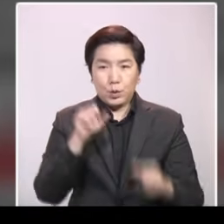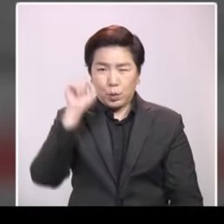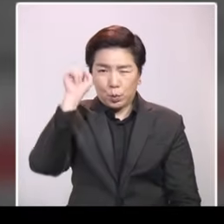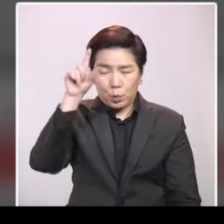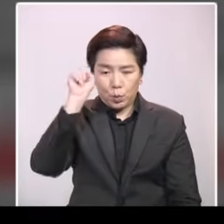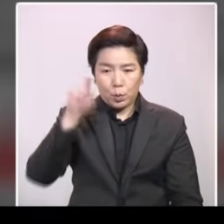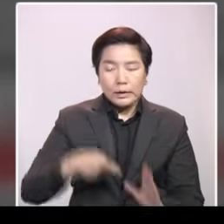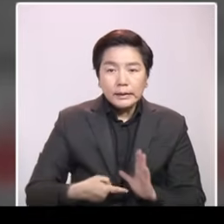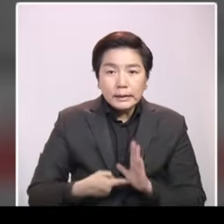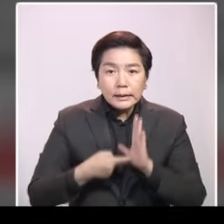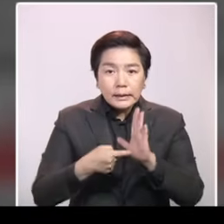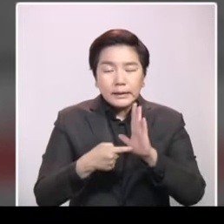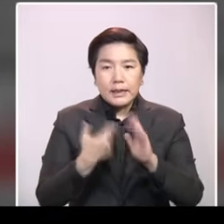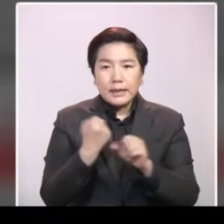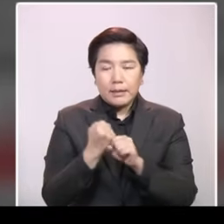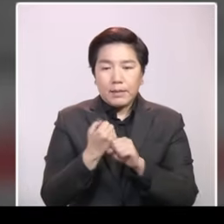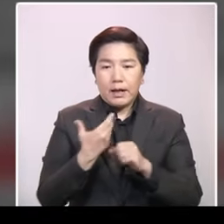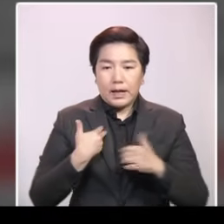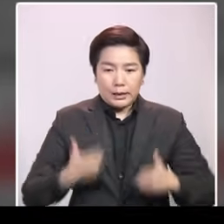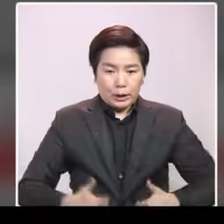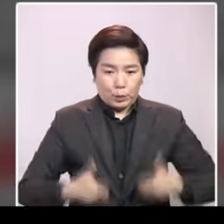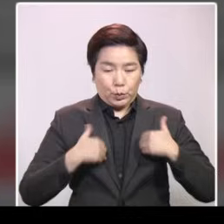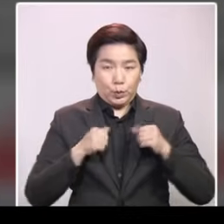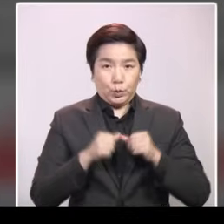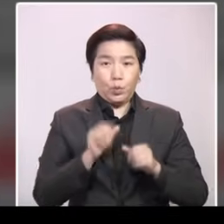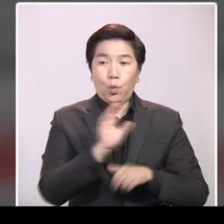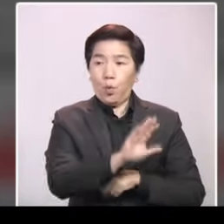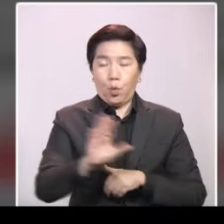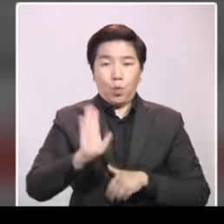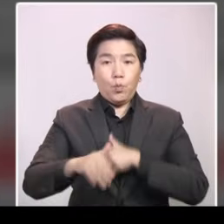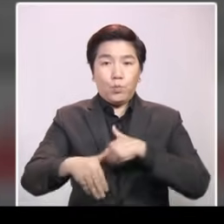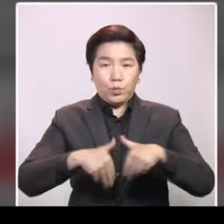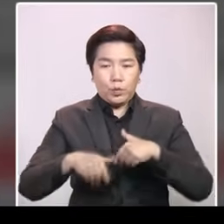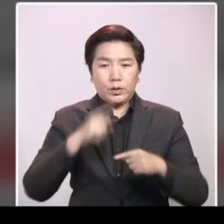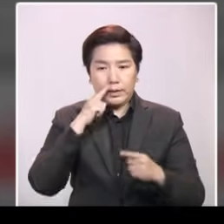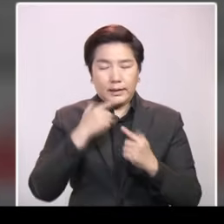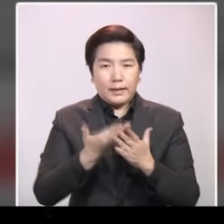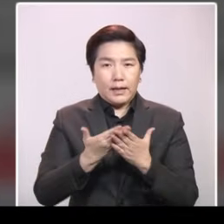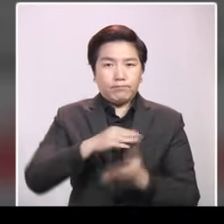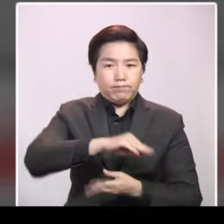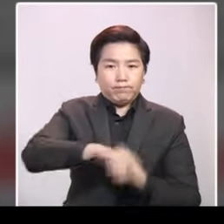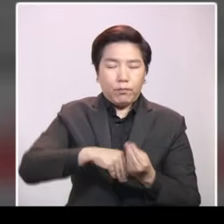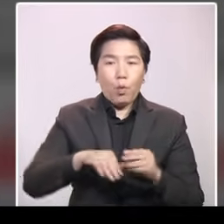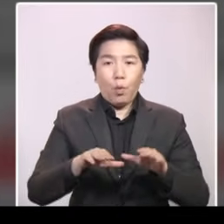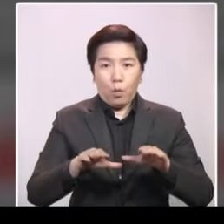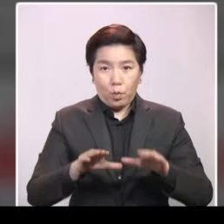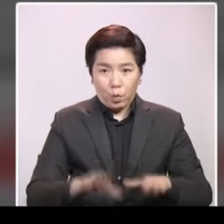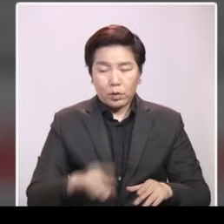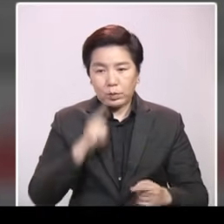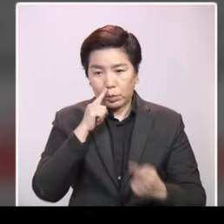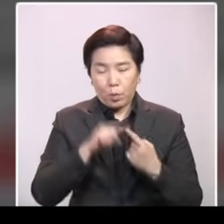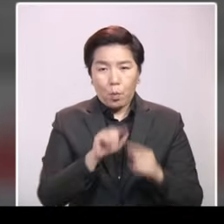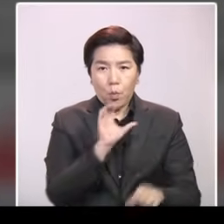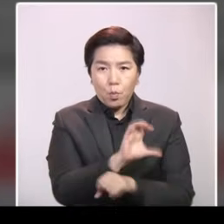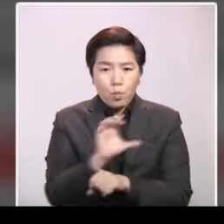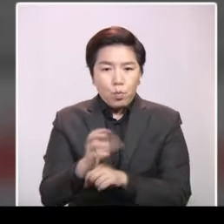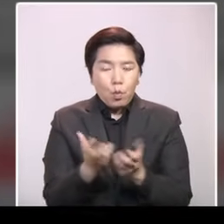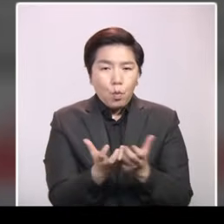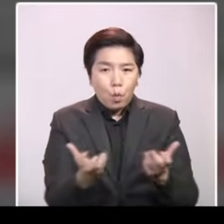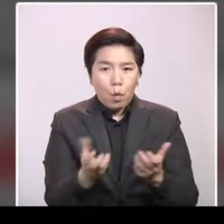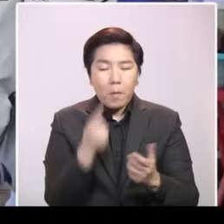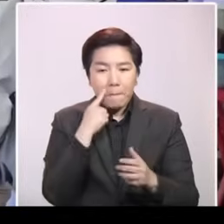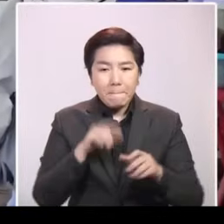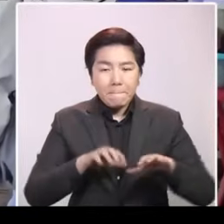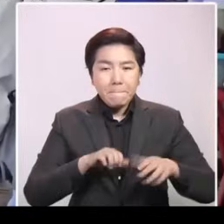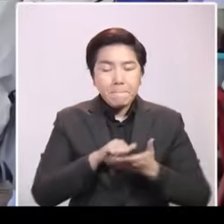เร่งด่วนเสนอมาตรการลดภาระค่าครองชีพประชาชนและลดต้นทุนของผู้ประกอบการด้วยการควบคุมราคาสินค้า